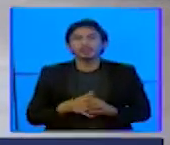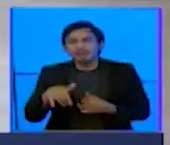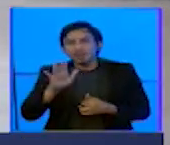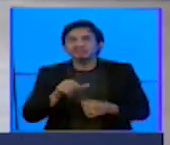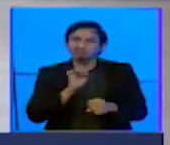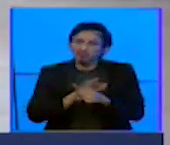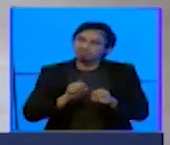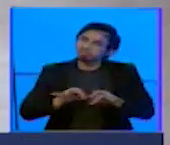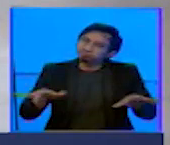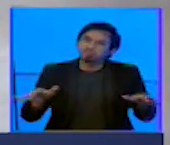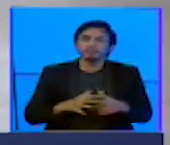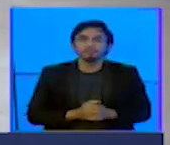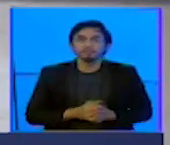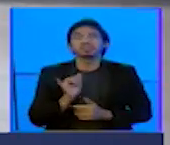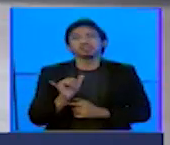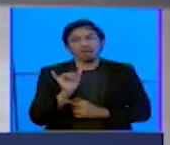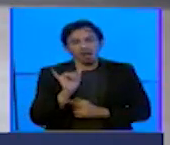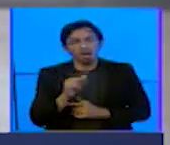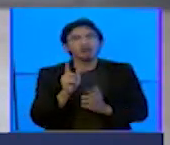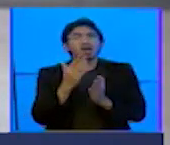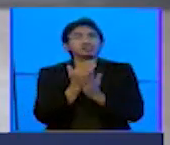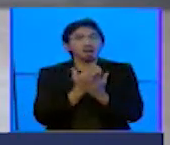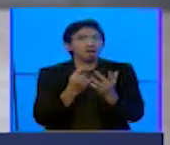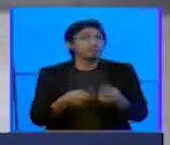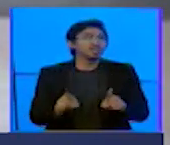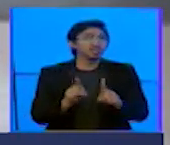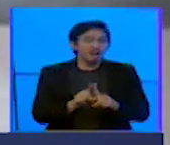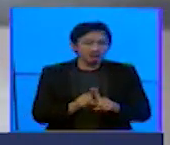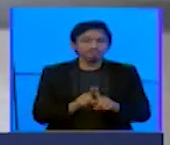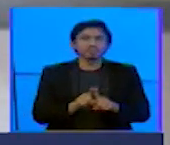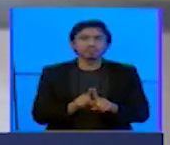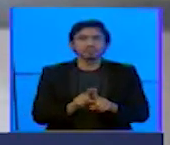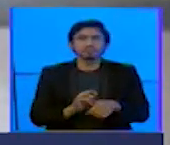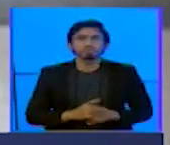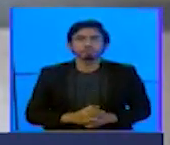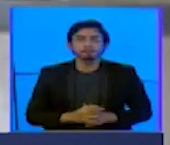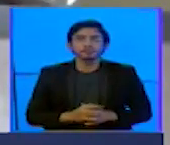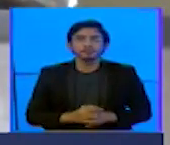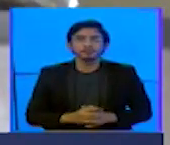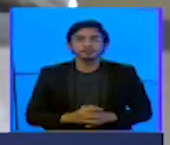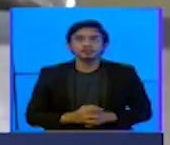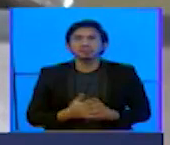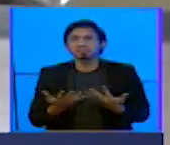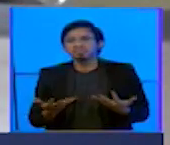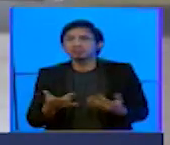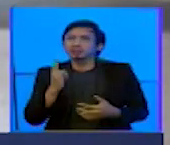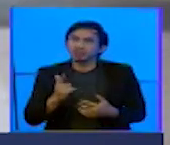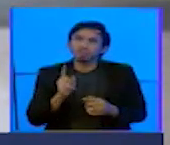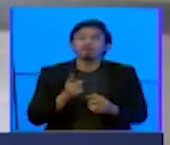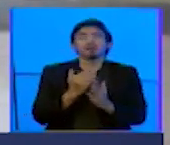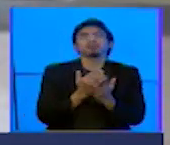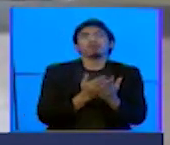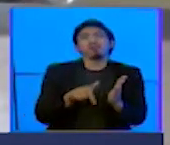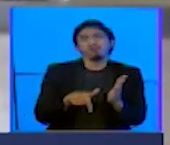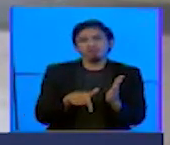pandemi, kami untuk memberitahu agar menunda dulu. Yeah. Tapi Mbak Mutin ya tetap kekeh ingin sudah hajatan